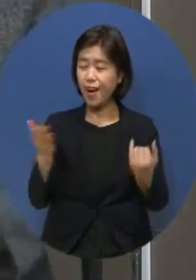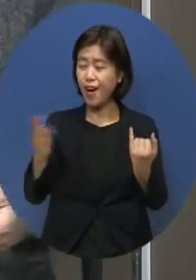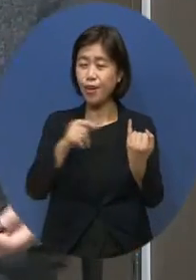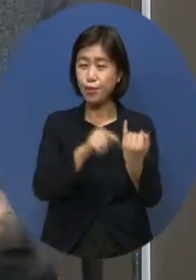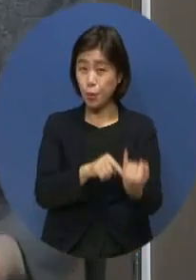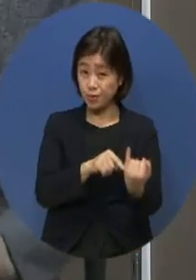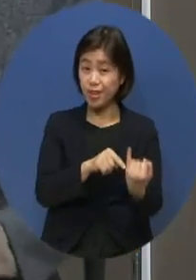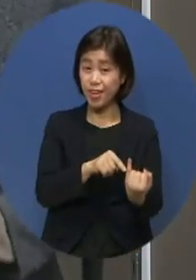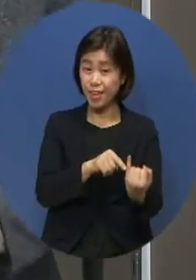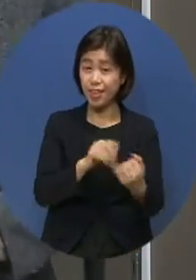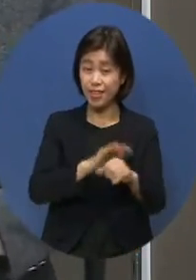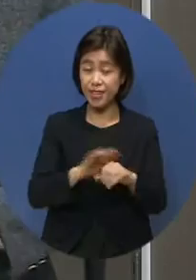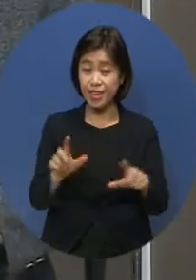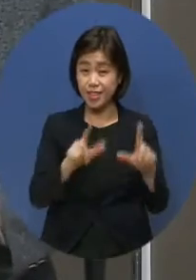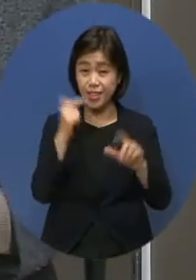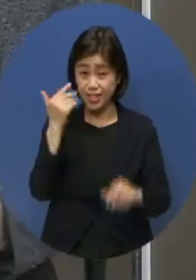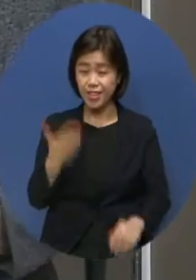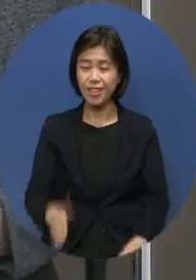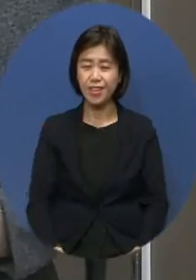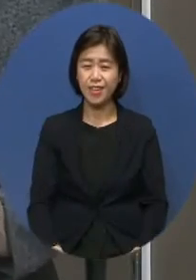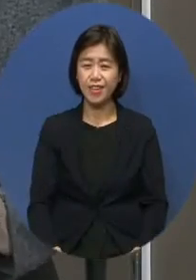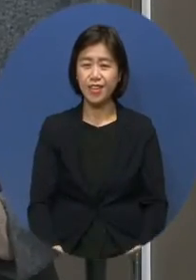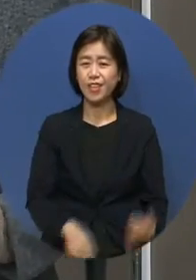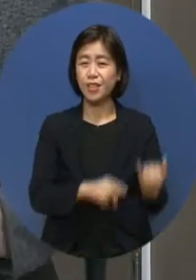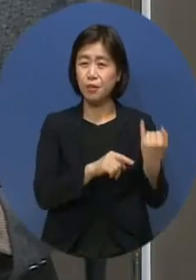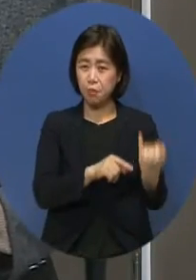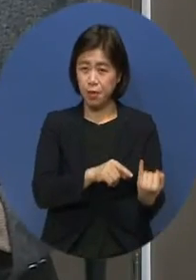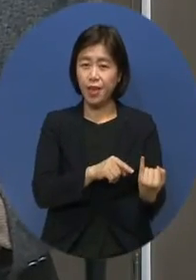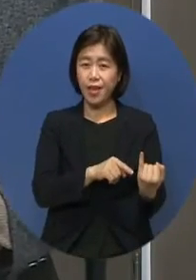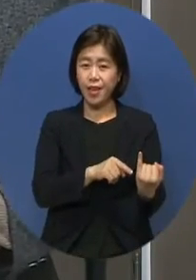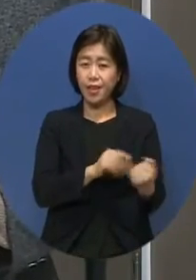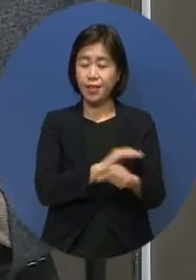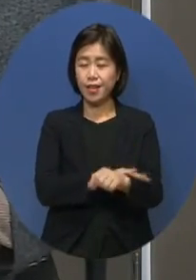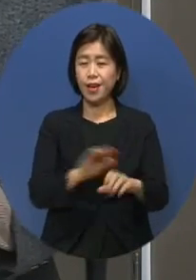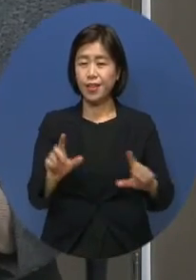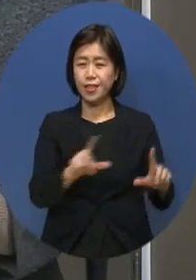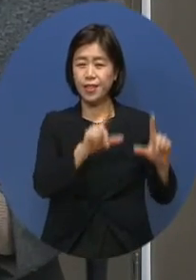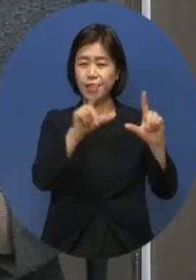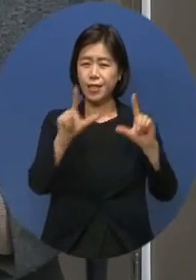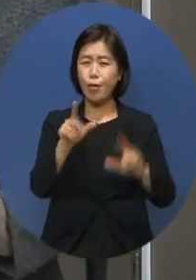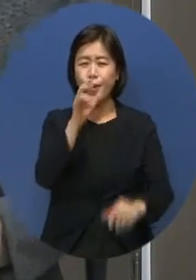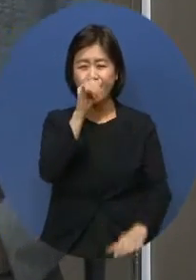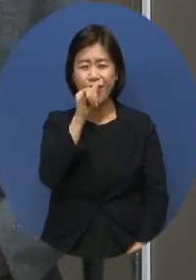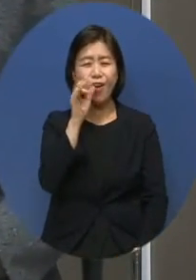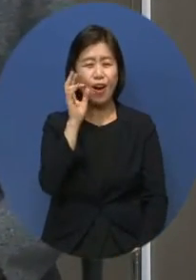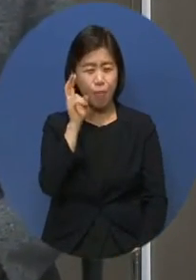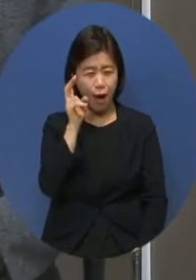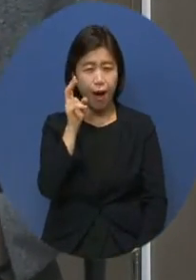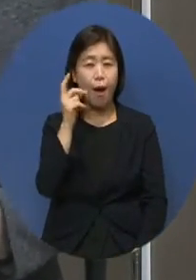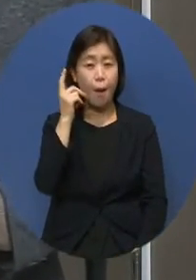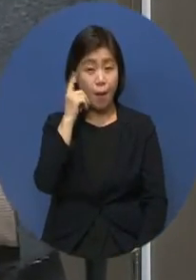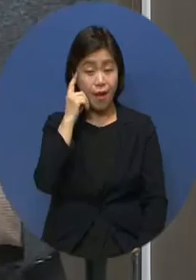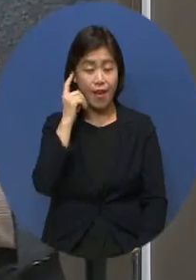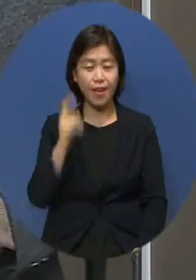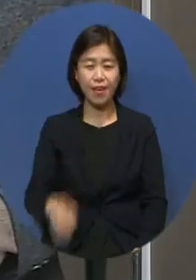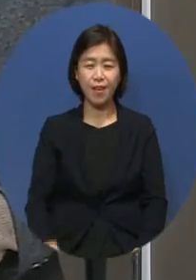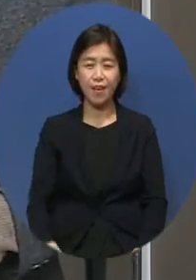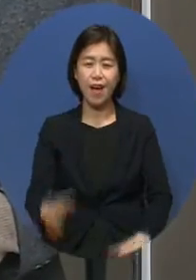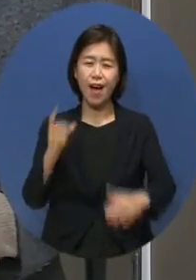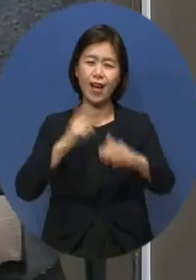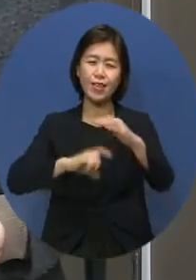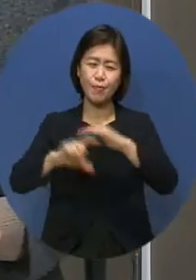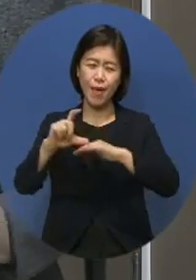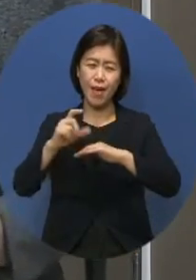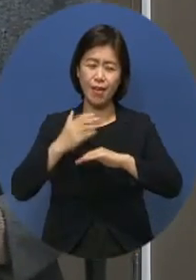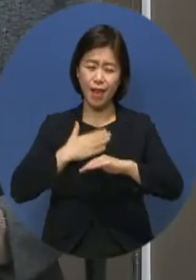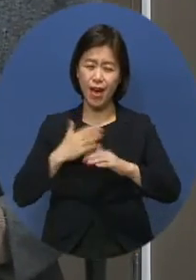지내고 계신가요? 네. 아, 동생은 정말 잘 지내고 있는 것으로 제가 알고 있습니다. 왜냐하면 아침에 일찍